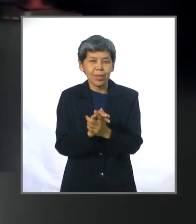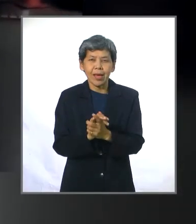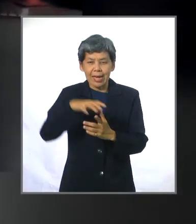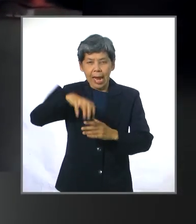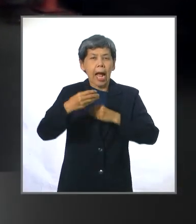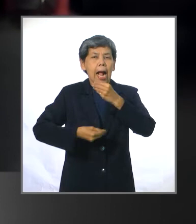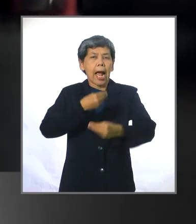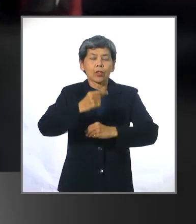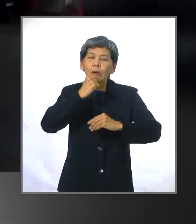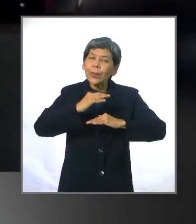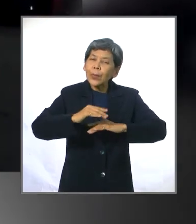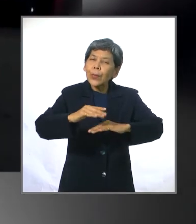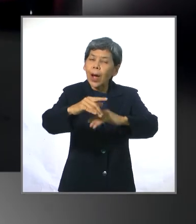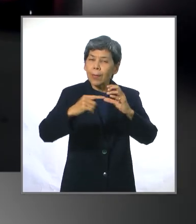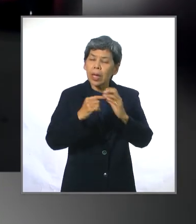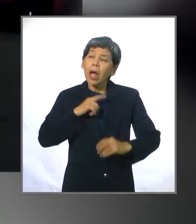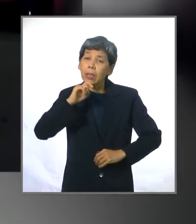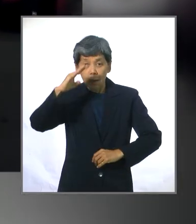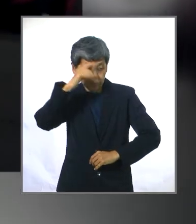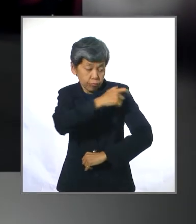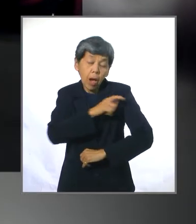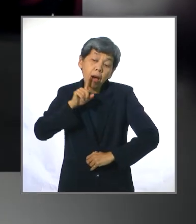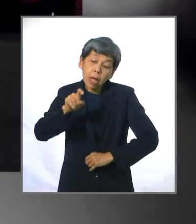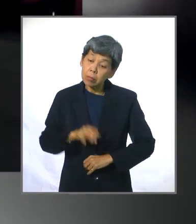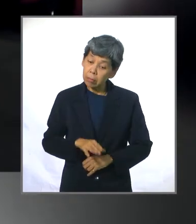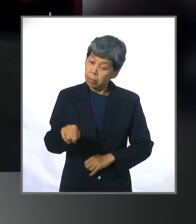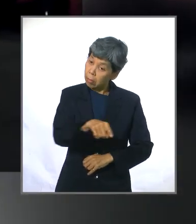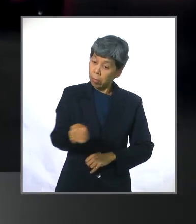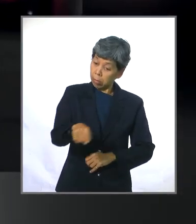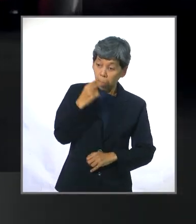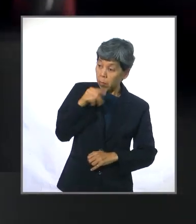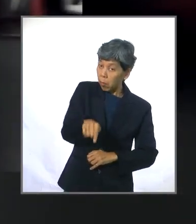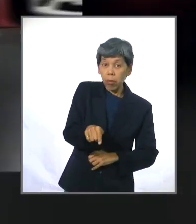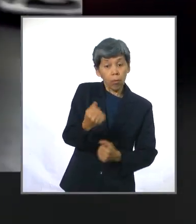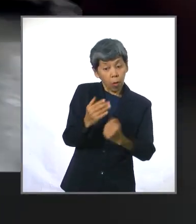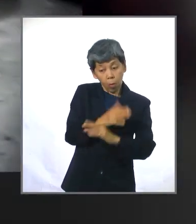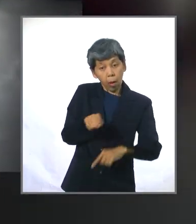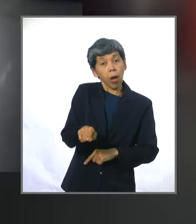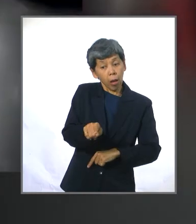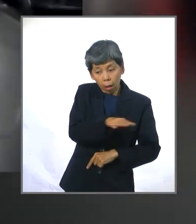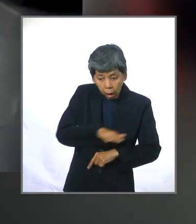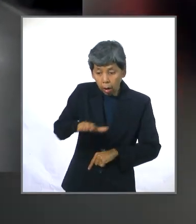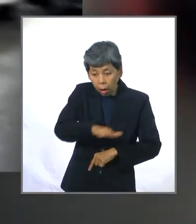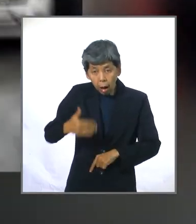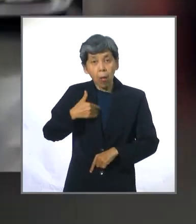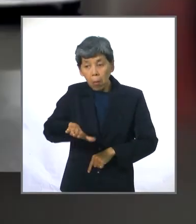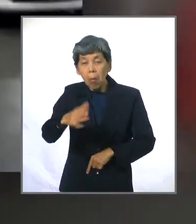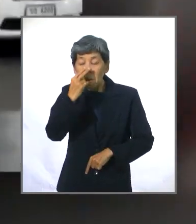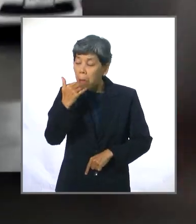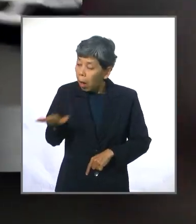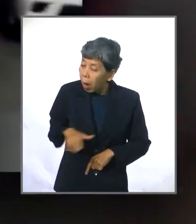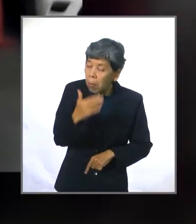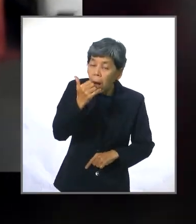มูลนิธิพระมหาไถ่เพื่อการพัฒนาคนพิการในฐานะมูลนิธิที่มีความรู้และประสบการณ์ด้านการผลิตสื่อ